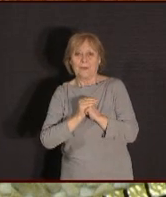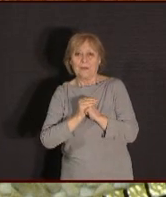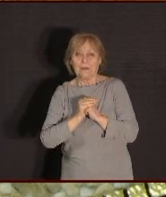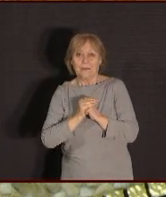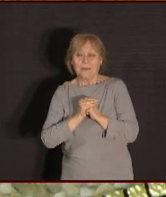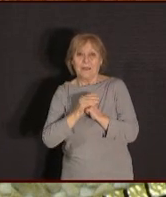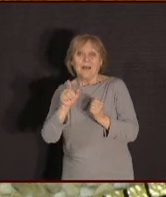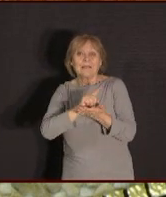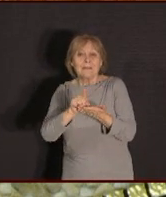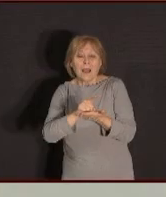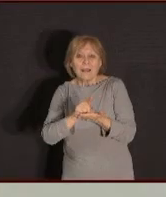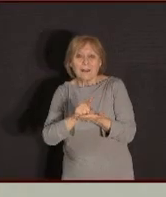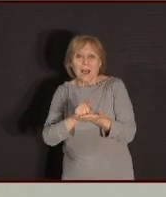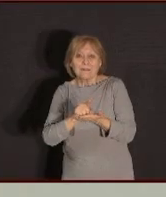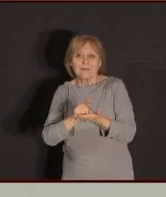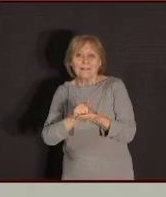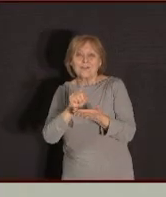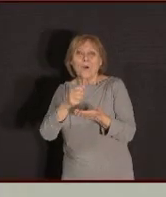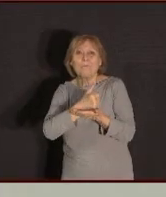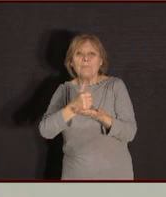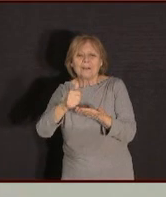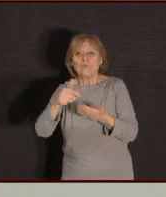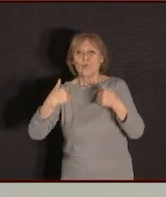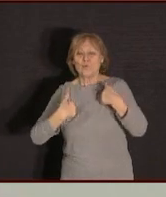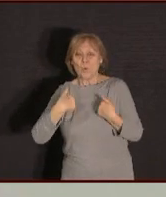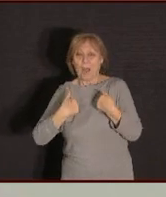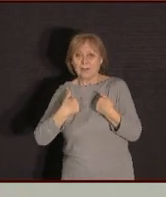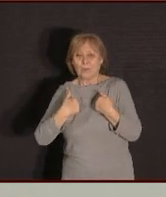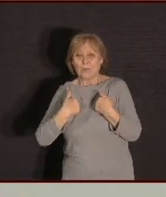In takrat so v bistvu prvič v življenju